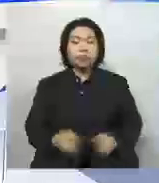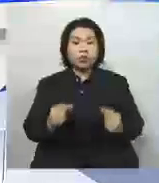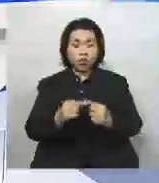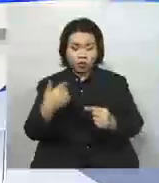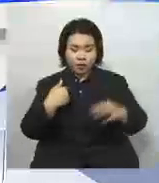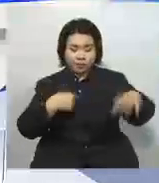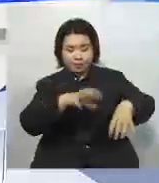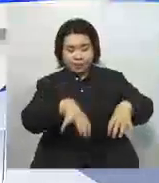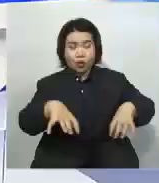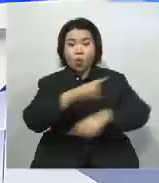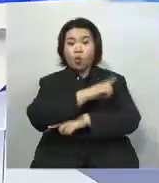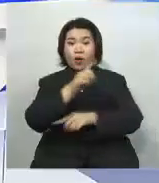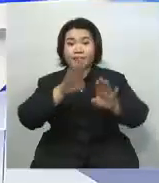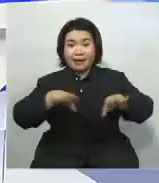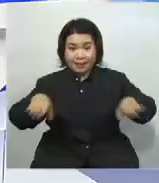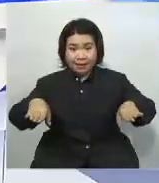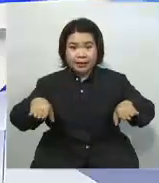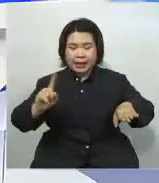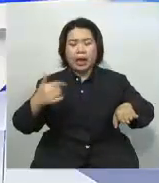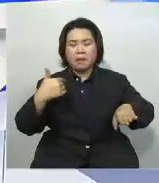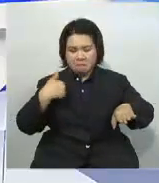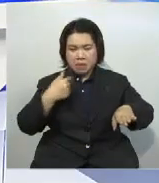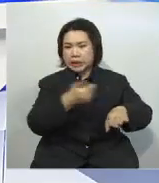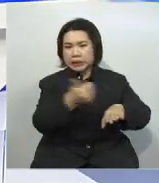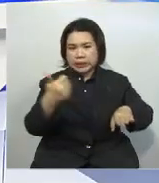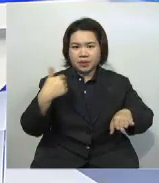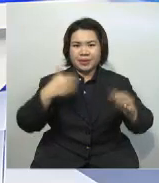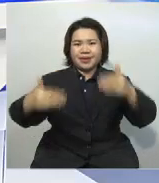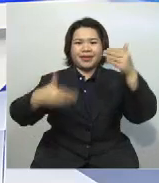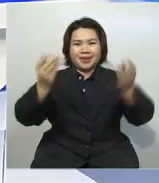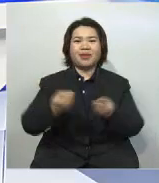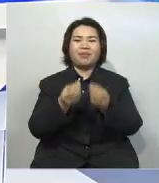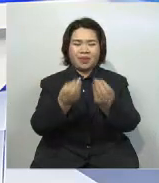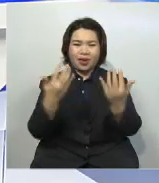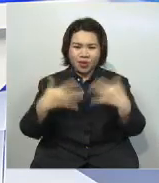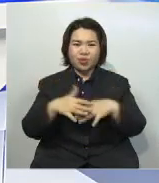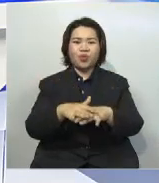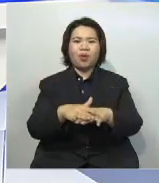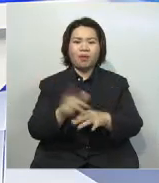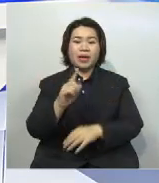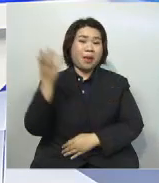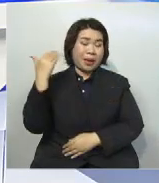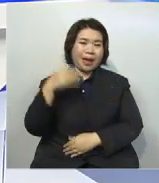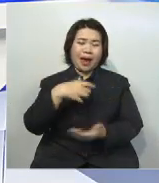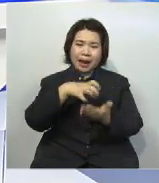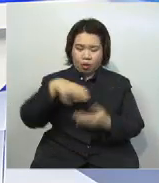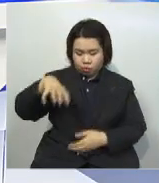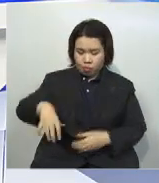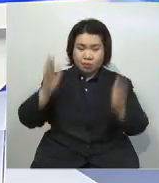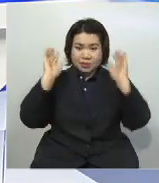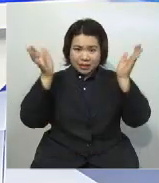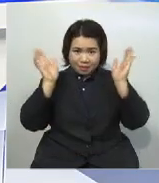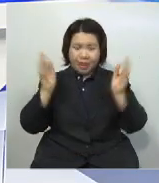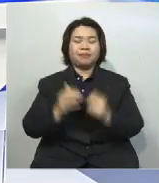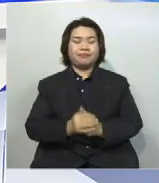ส่วนสถานที่จัดงานวันเด็กนะคะหลายหน่วยงานก็ร่วมมือการเตรียมพร้อมจัดกิจกรรมให้เด็กๆไปร่วมสนุกนะคะเมื่อสักครู่บอกไปแล้วที่กร